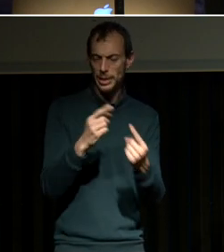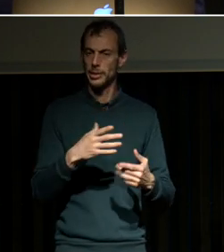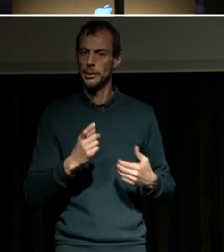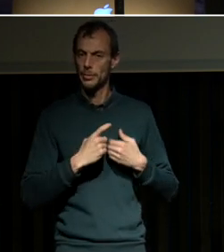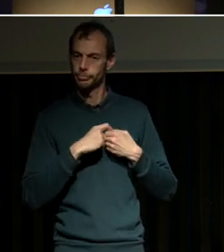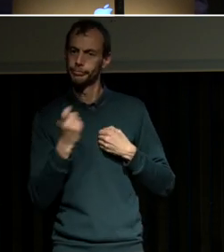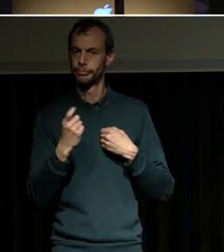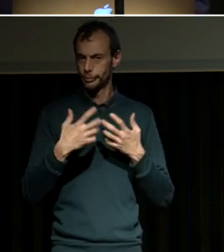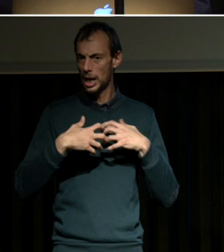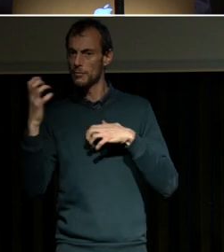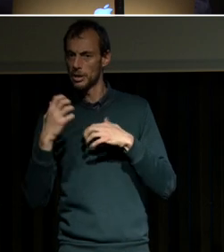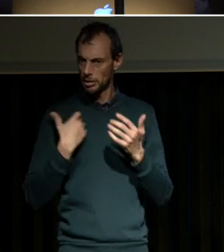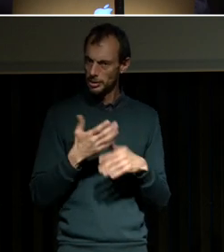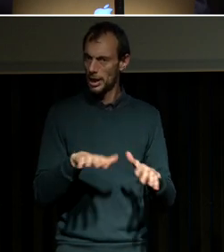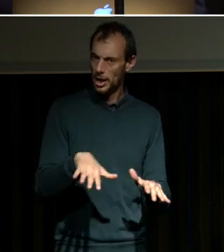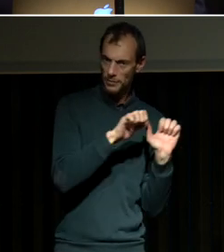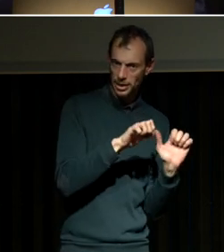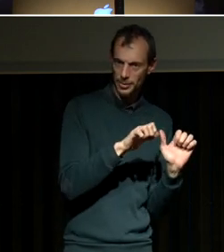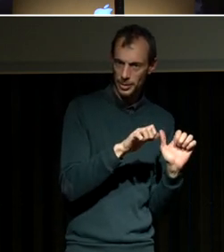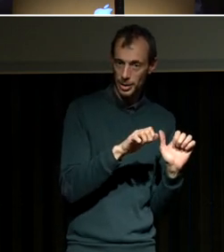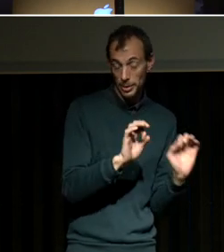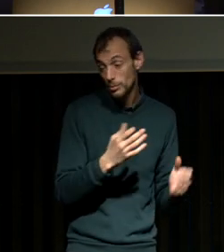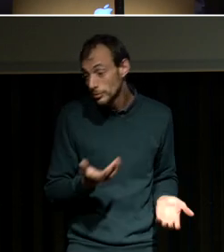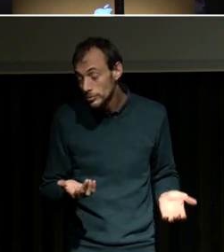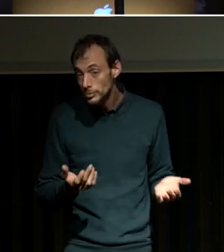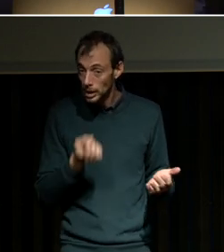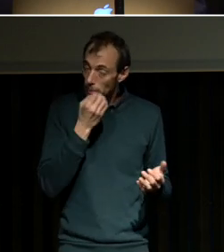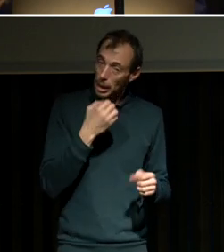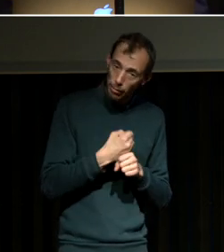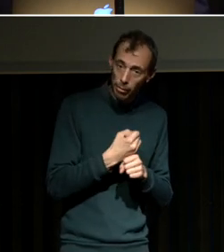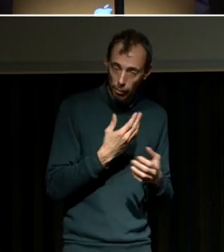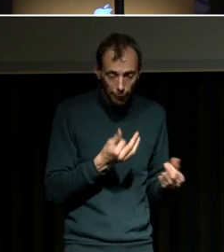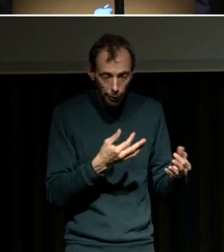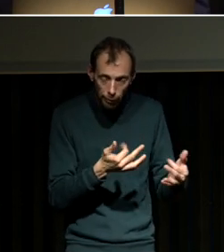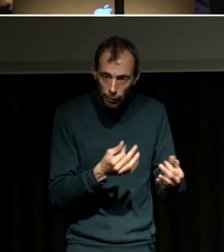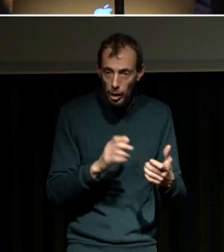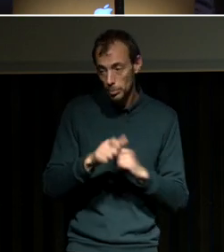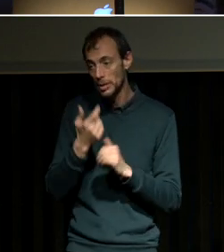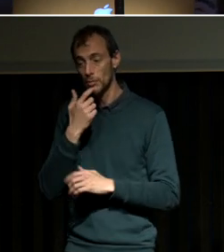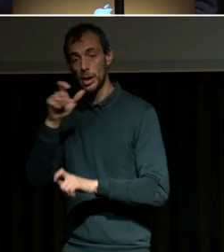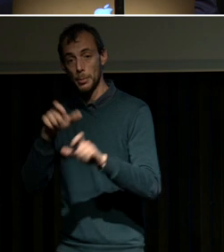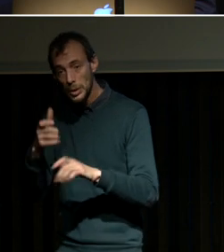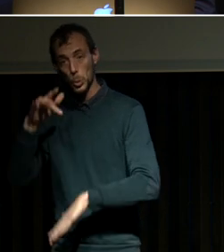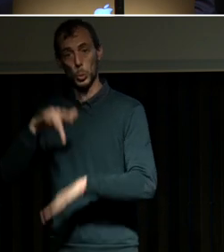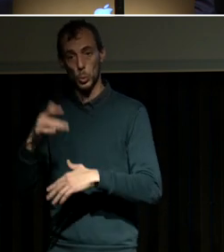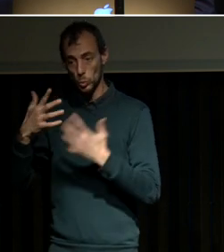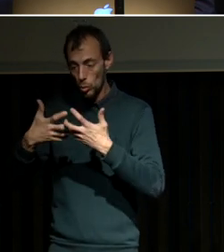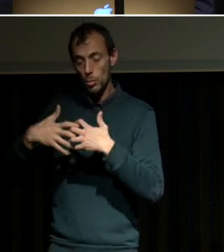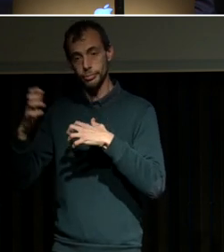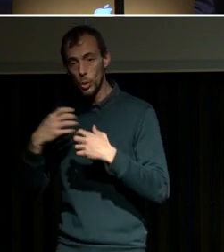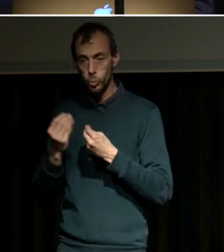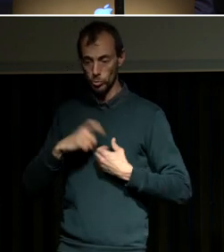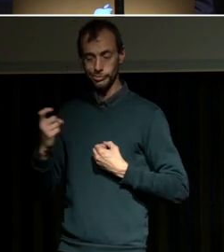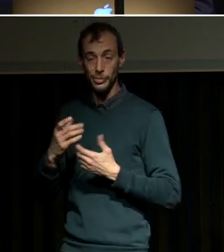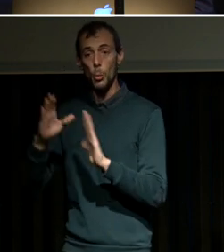cet excellent travail se traduit aussi par une diminution du nombre des décès par AVC. Et c'est quelque chose qu'on sous-tendait déjà depuis quelques années, puisque